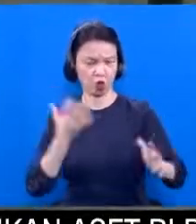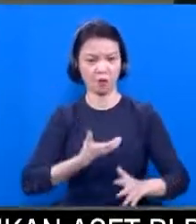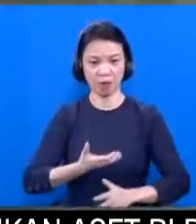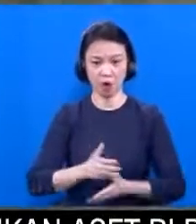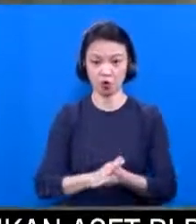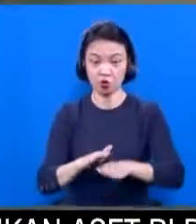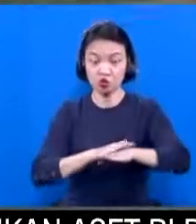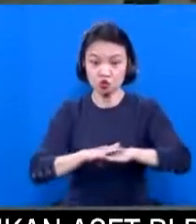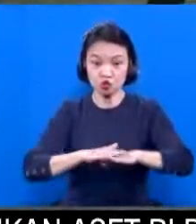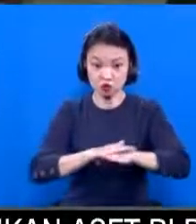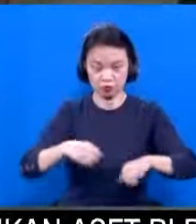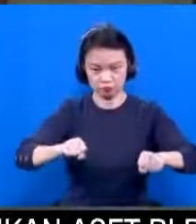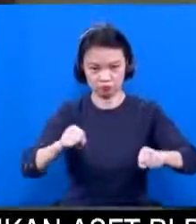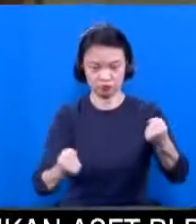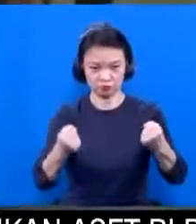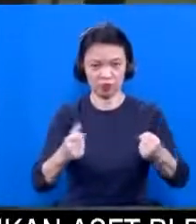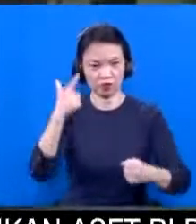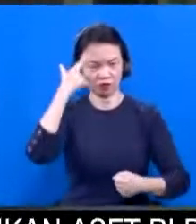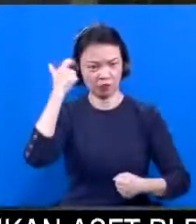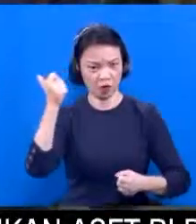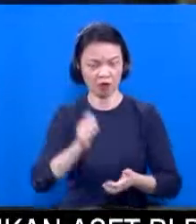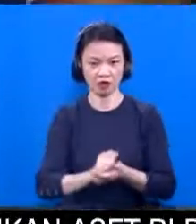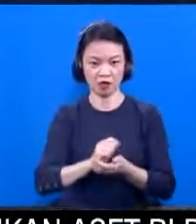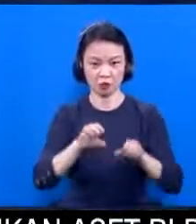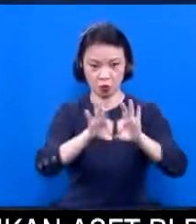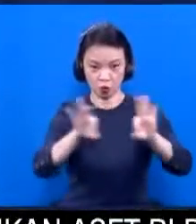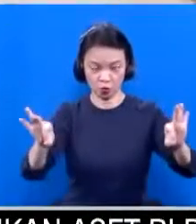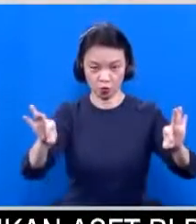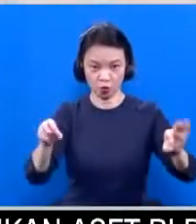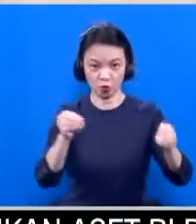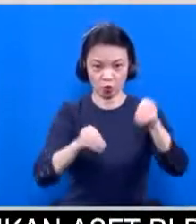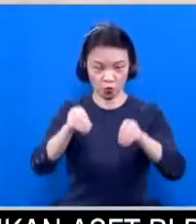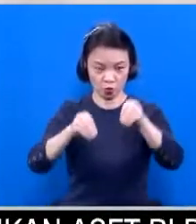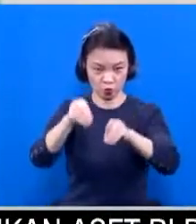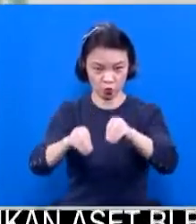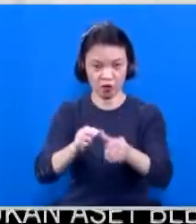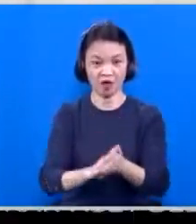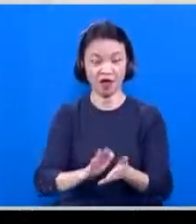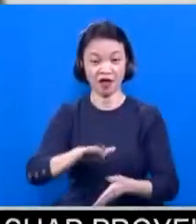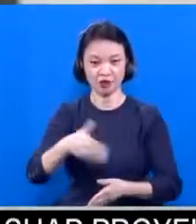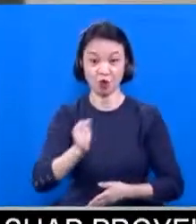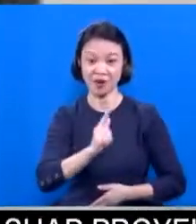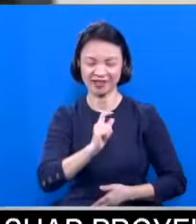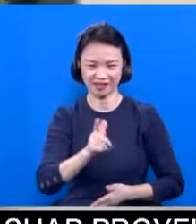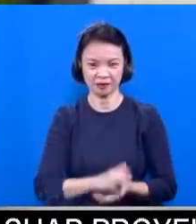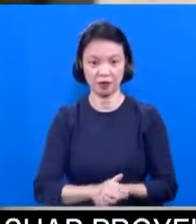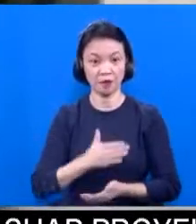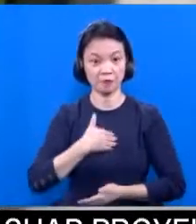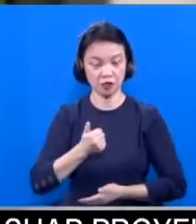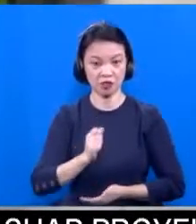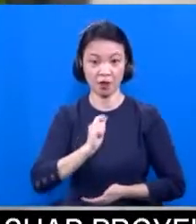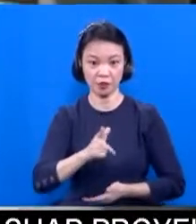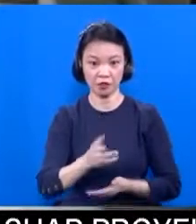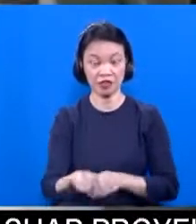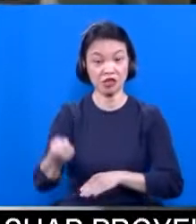kafe atau belajar menanam sayur hidroponik yang di lantai dua rumah. Pelanggan juga bisa membeli sayuran hasil dari kebun